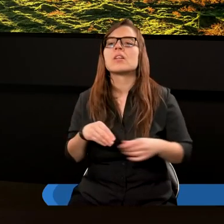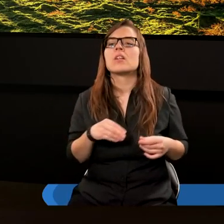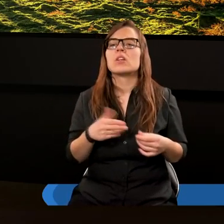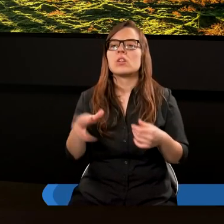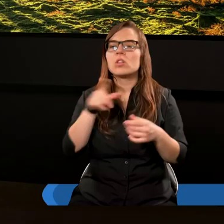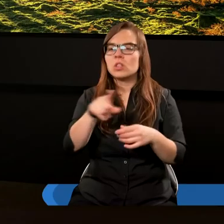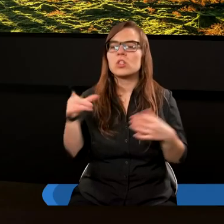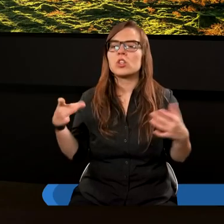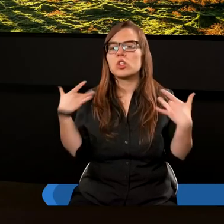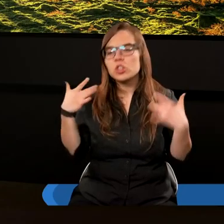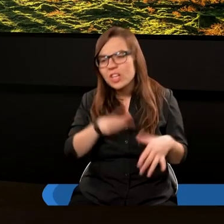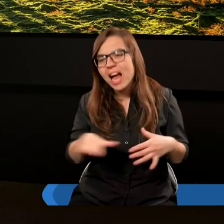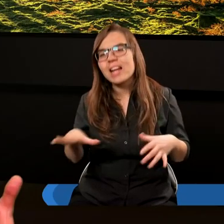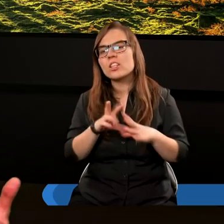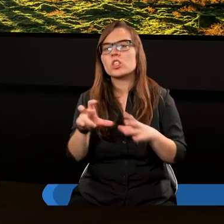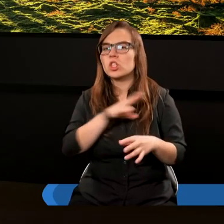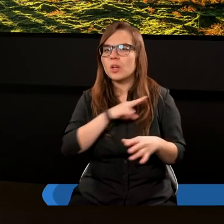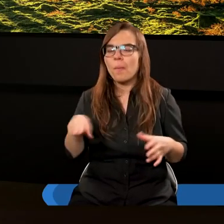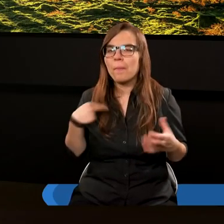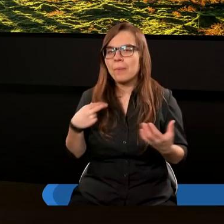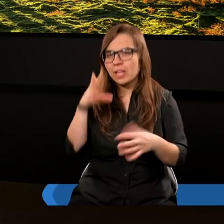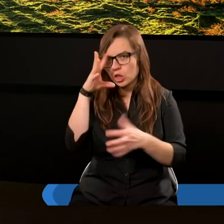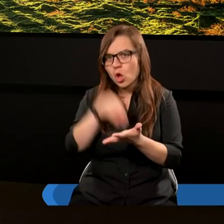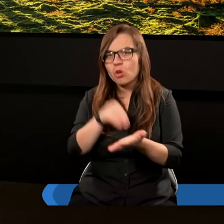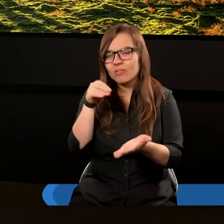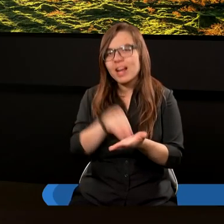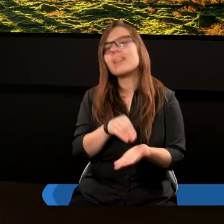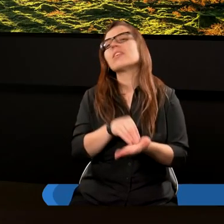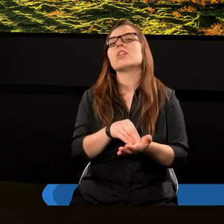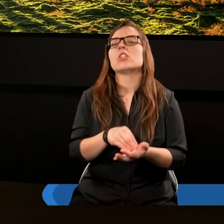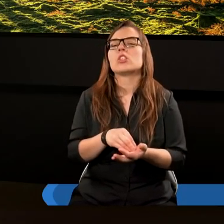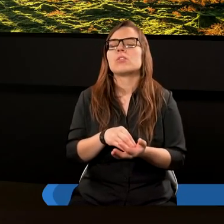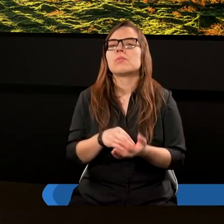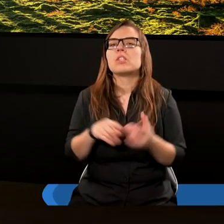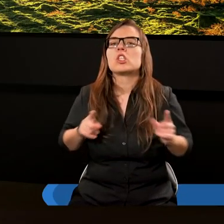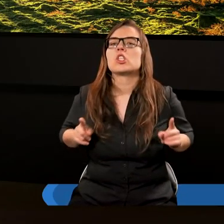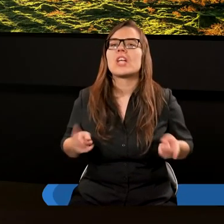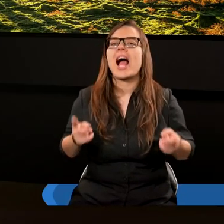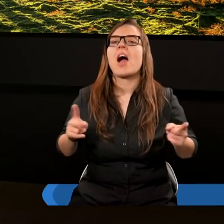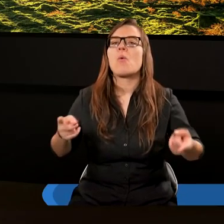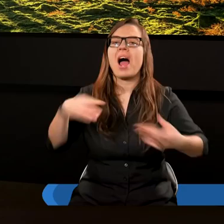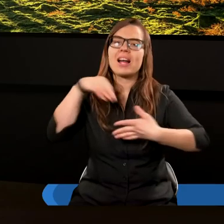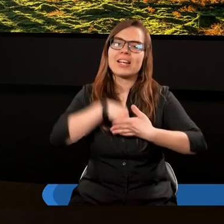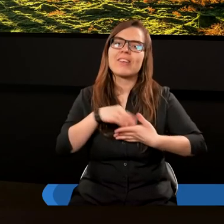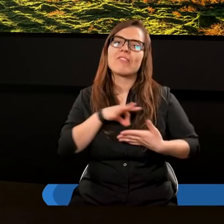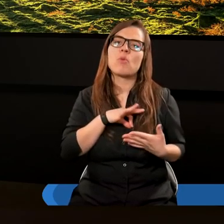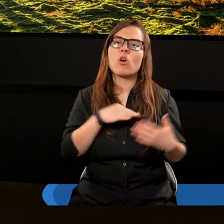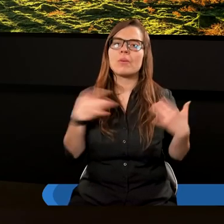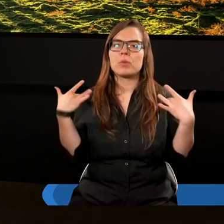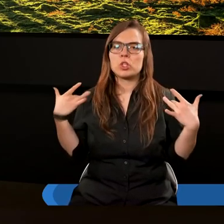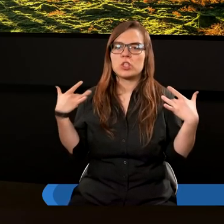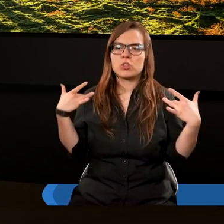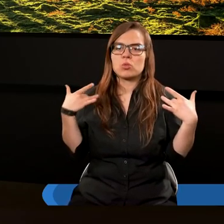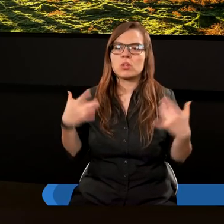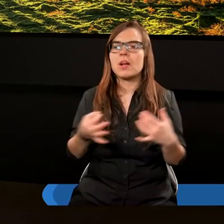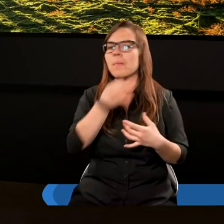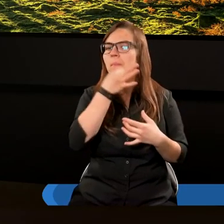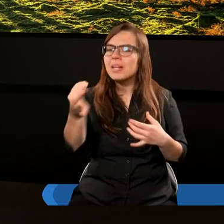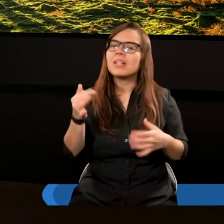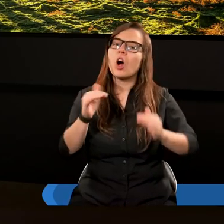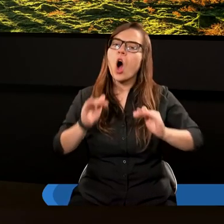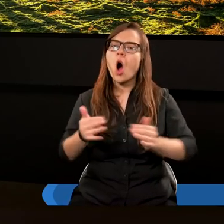w życiu swoich dzieci, czy my doświadczyliśmy działania Bożego, tej Bożej miłości w naszym życiu. I teraz pytam o jakieś takie